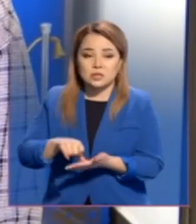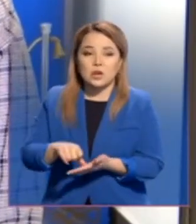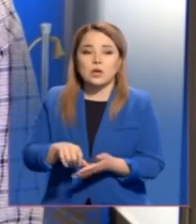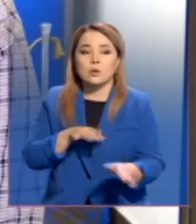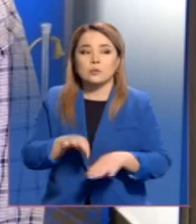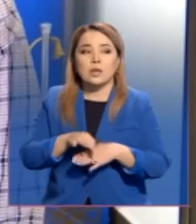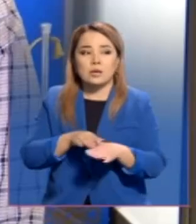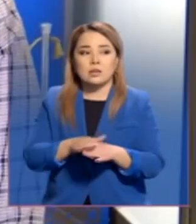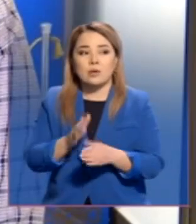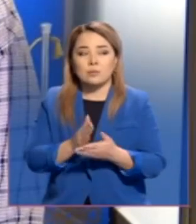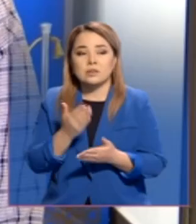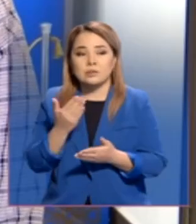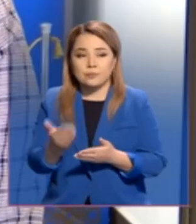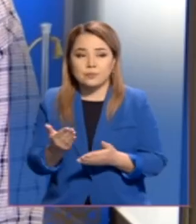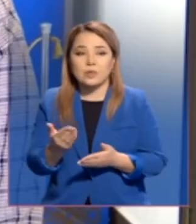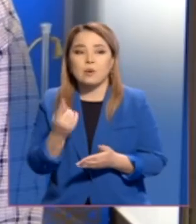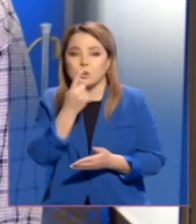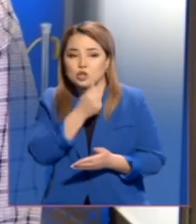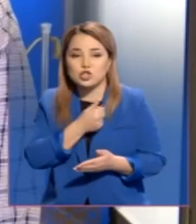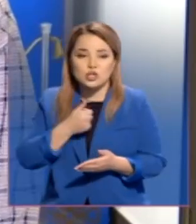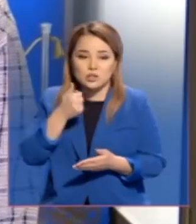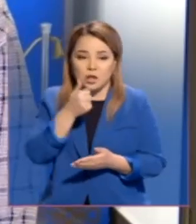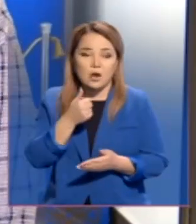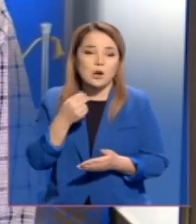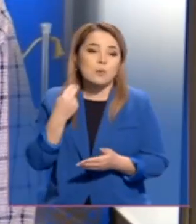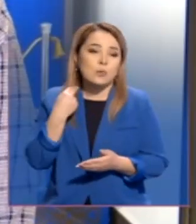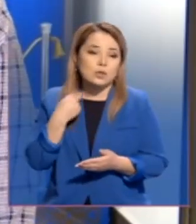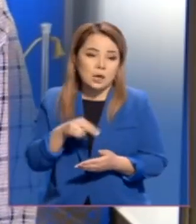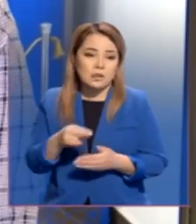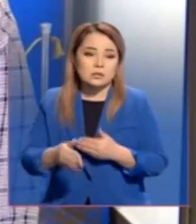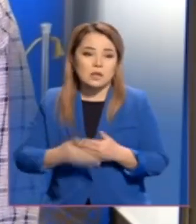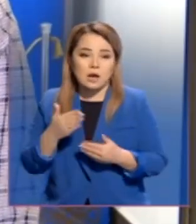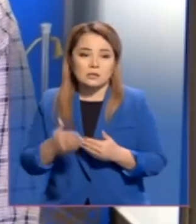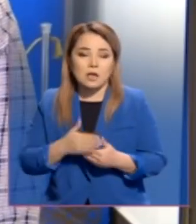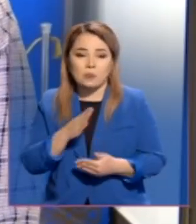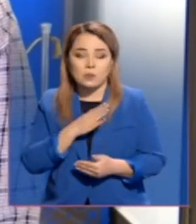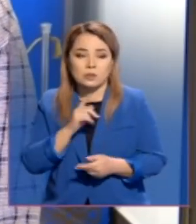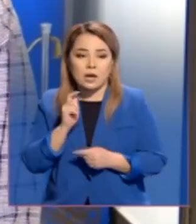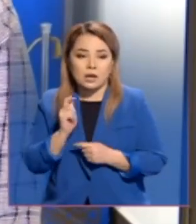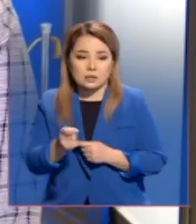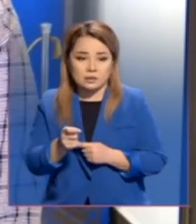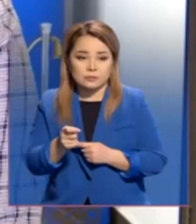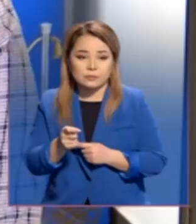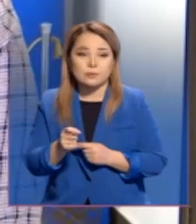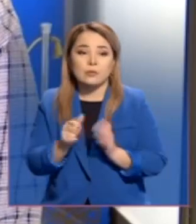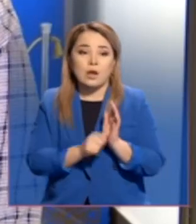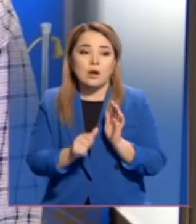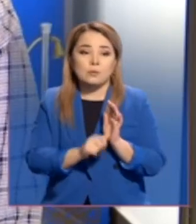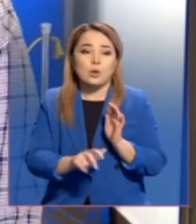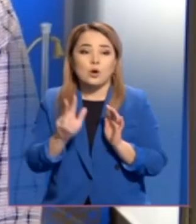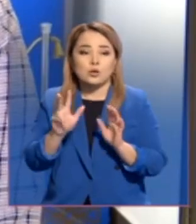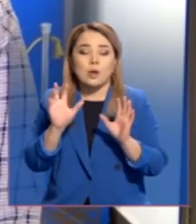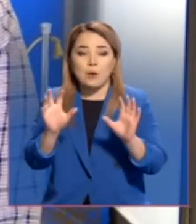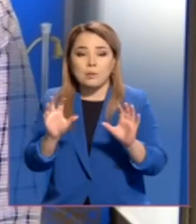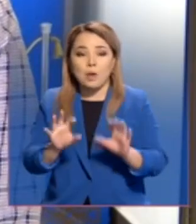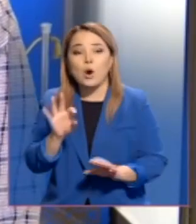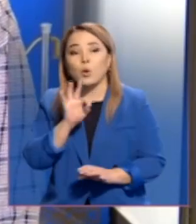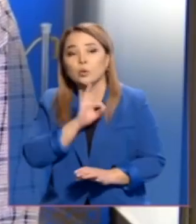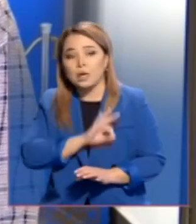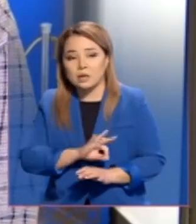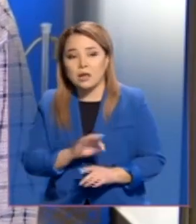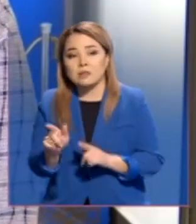іс бойынша 1 жылға бас бостандығынан айыру жазасы тағайындалды. 63-ші бабты қолдана